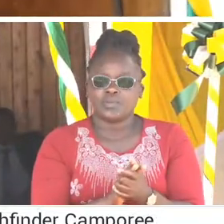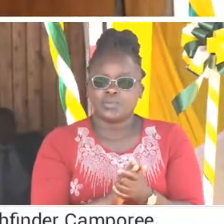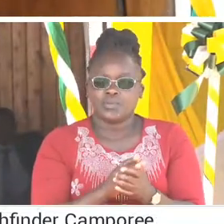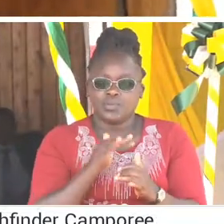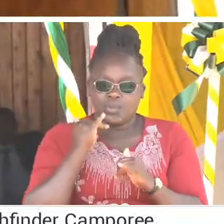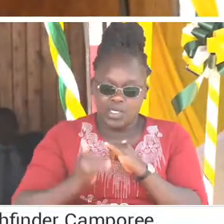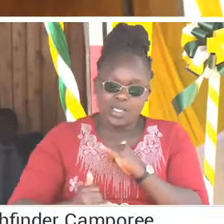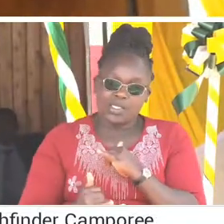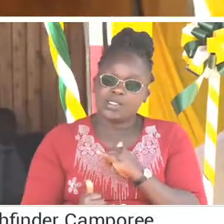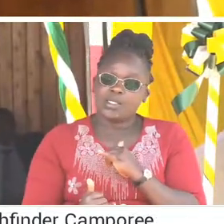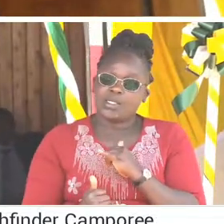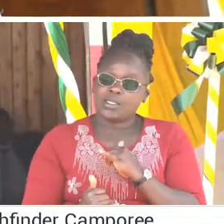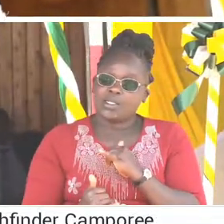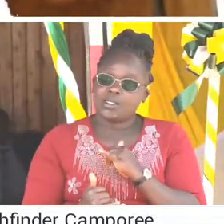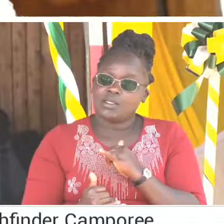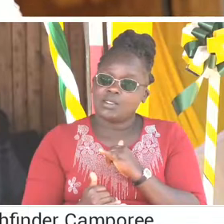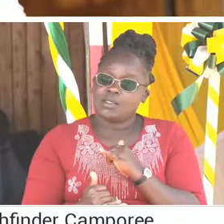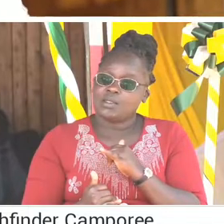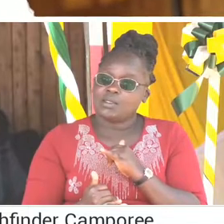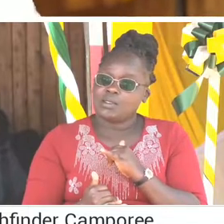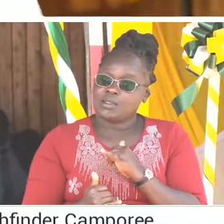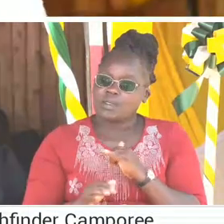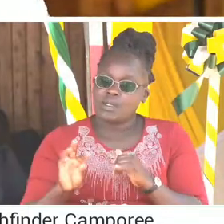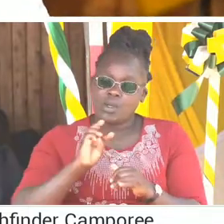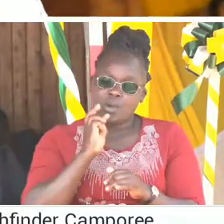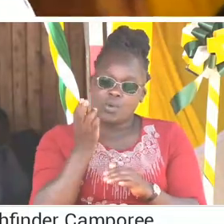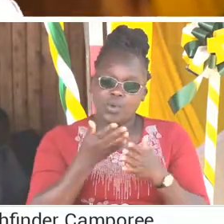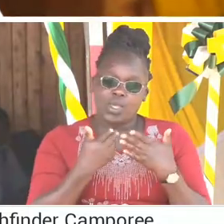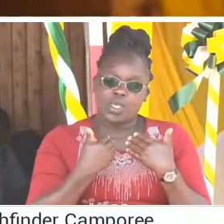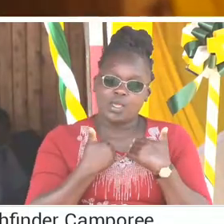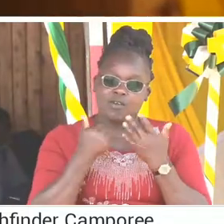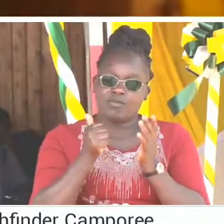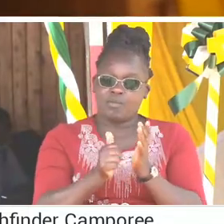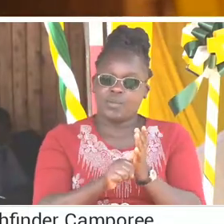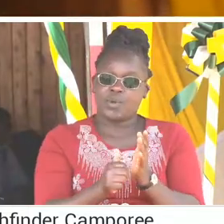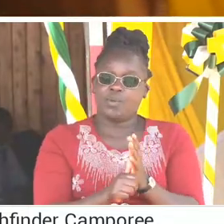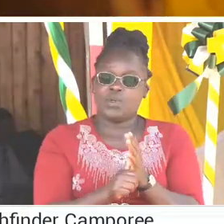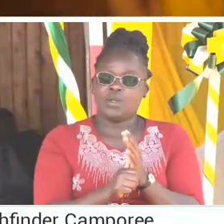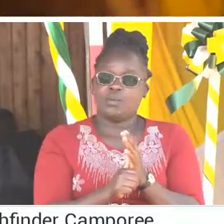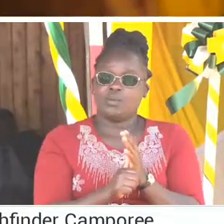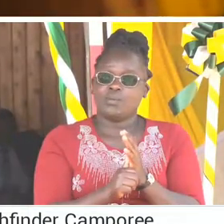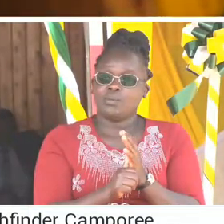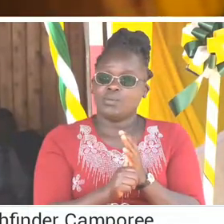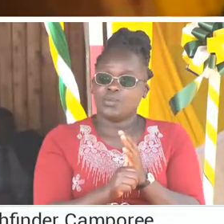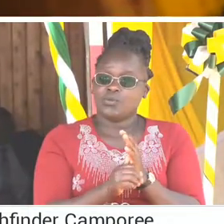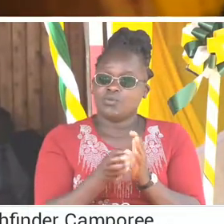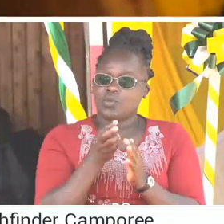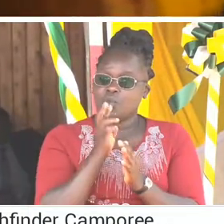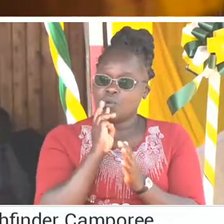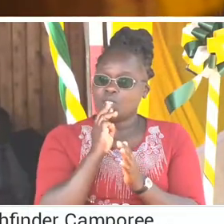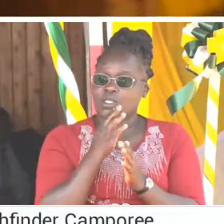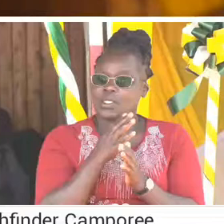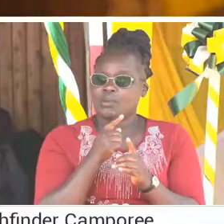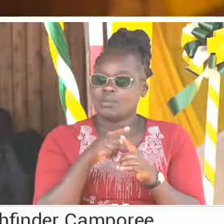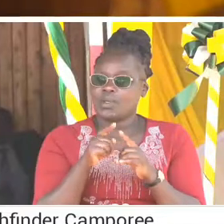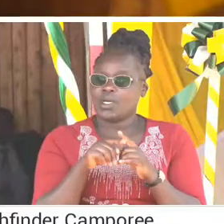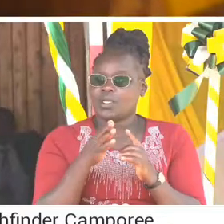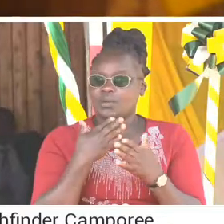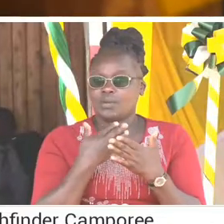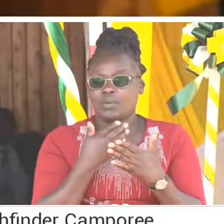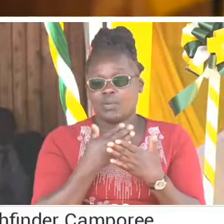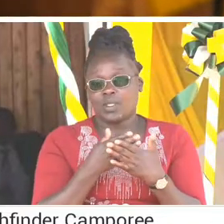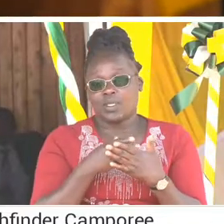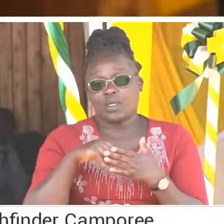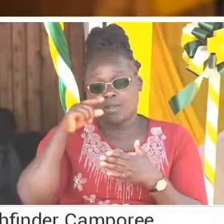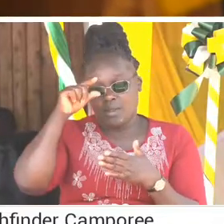mwisho ni ya kuwa tulikuwa na shida ya maji kidogo tu sio sana. Tunashukuru governor alitutumia lori karibu